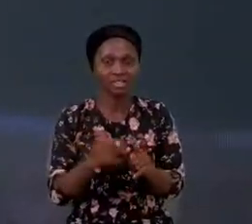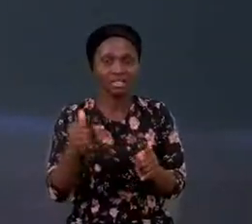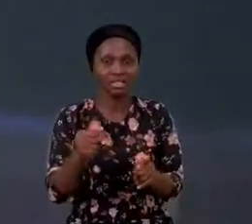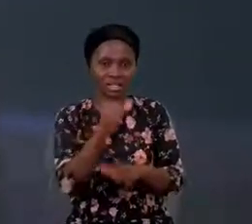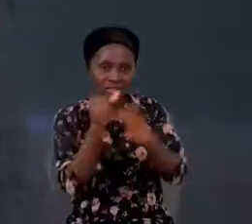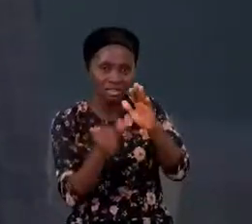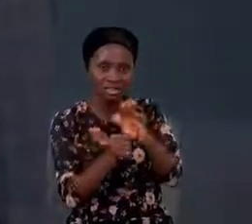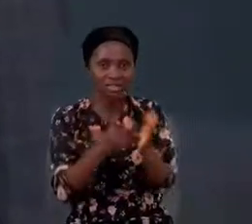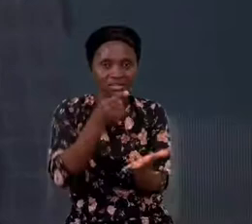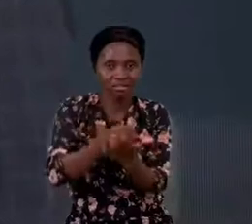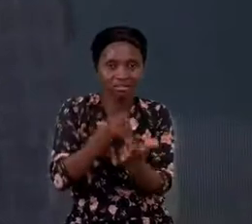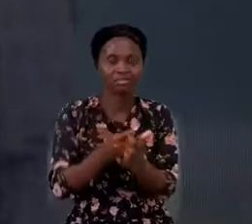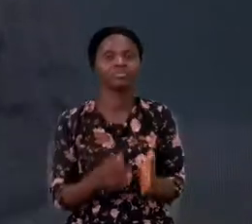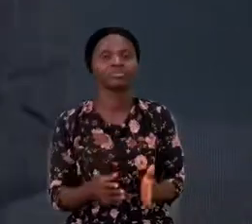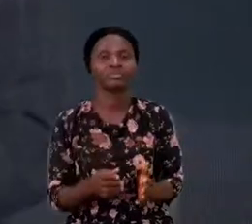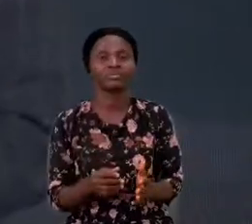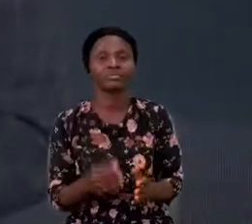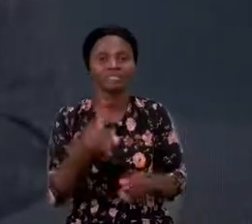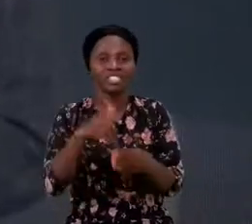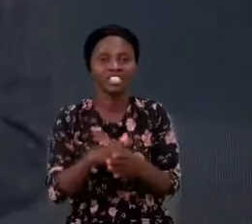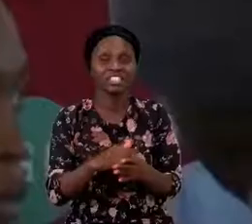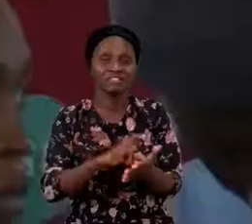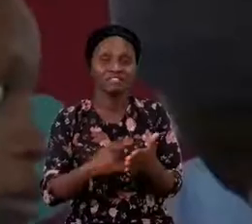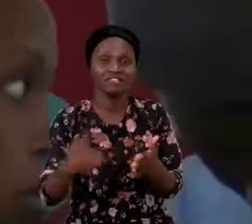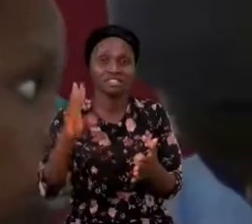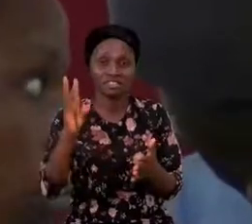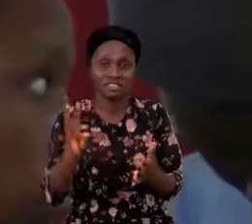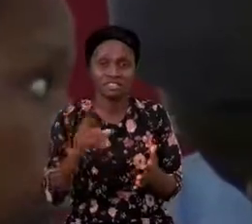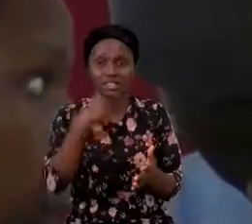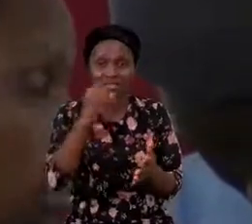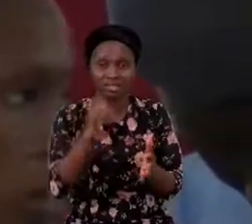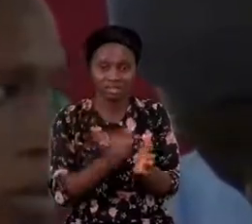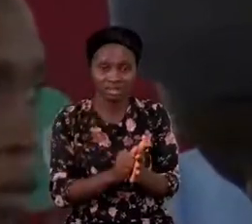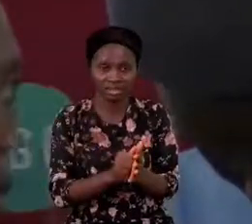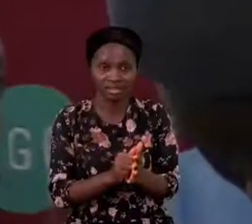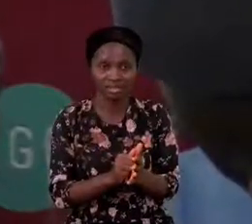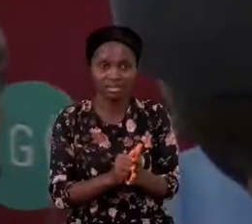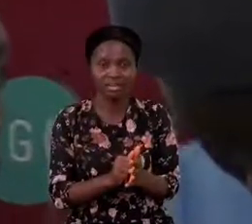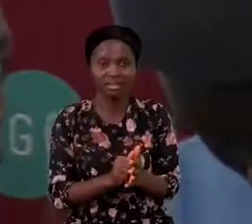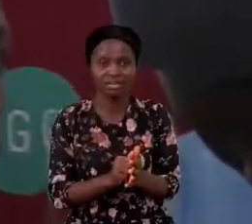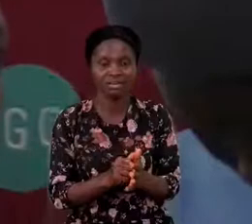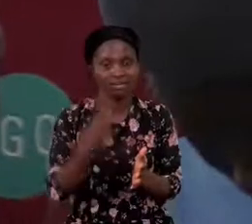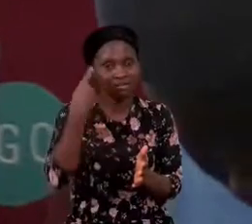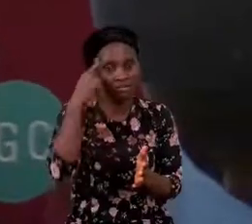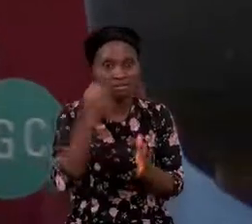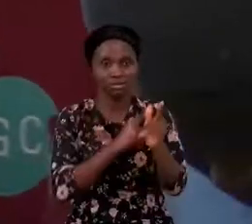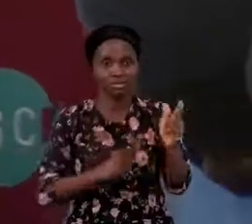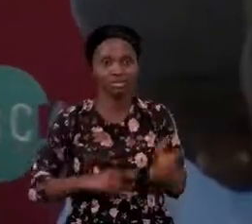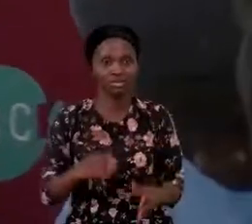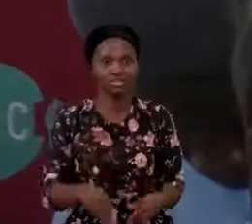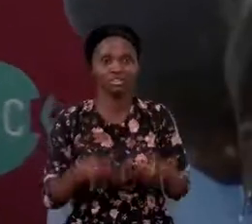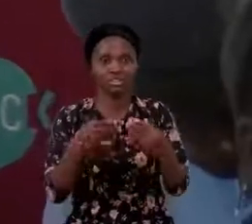Verset 6, quand l'Éternel donne la sagesse, il te donnera la sagesse. Et on dit, de sa